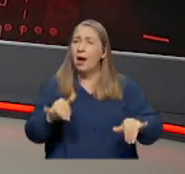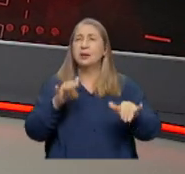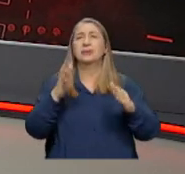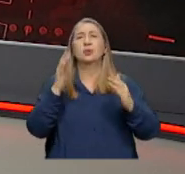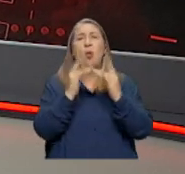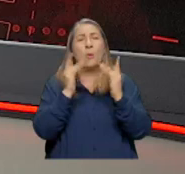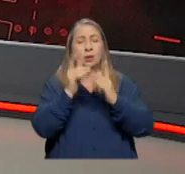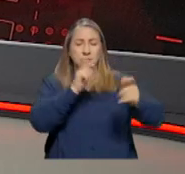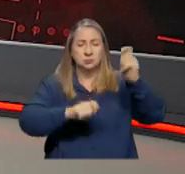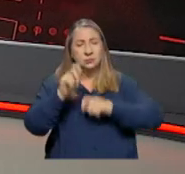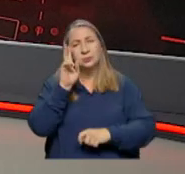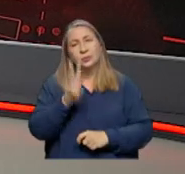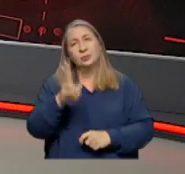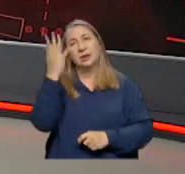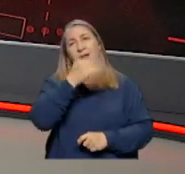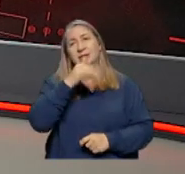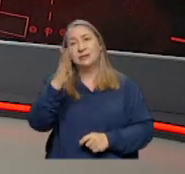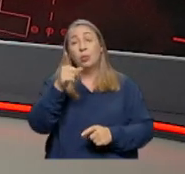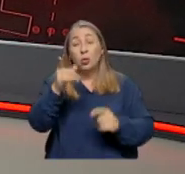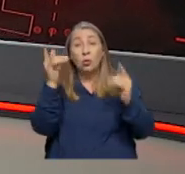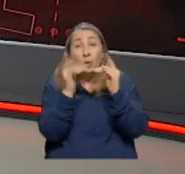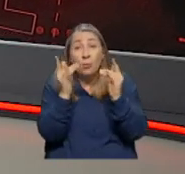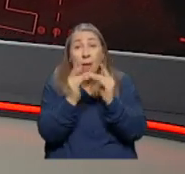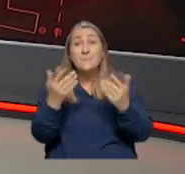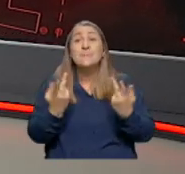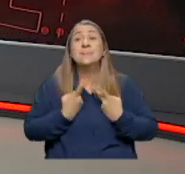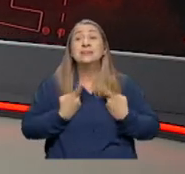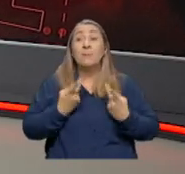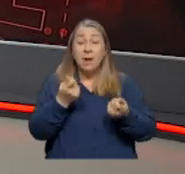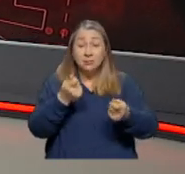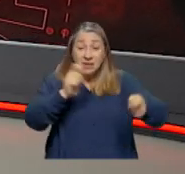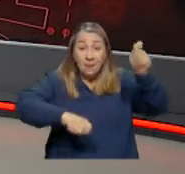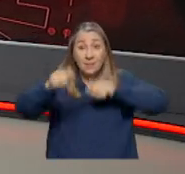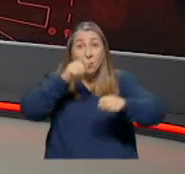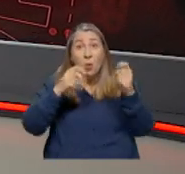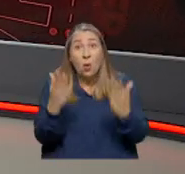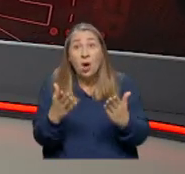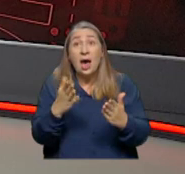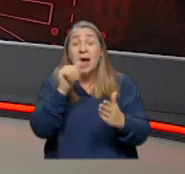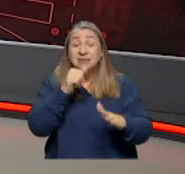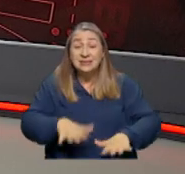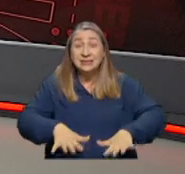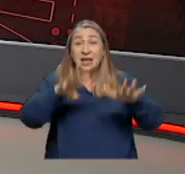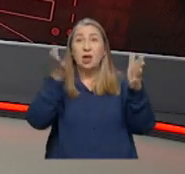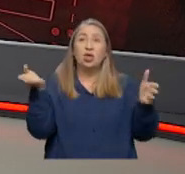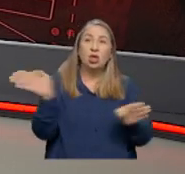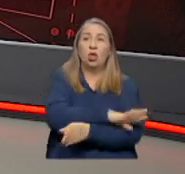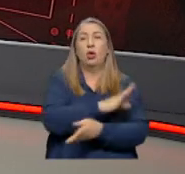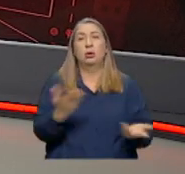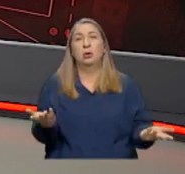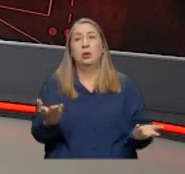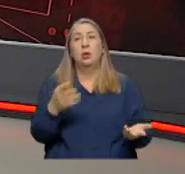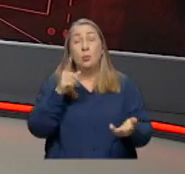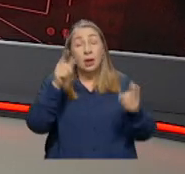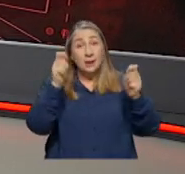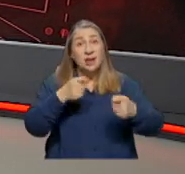haliyle Köprüler yapıldığını gördük Karadeniz'de bu Köprüler bizim paramızla inşa ediliyor her selde de yıkıyorlar